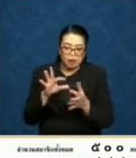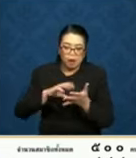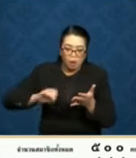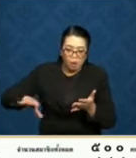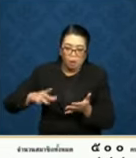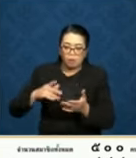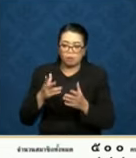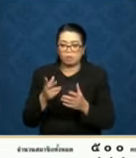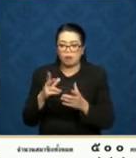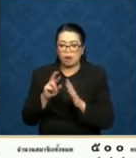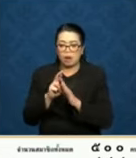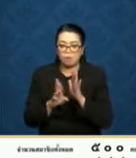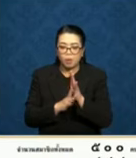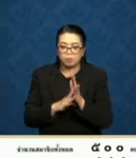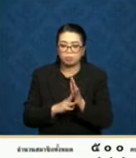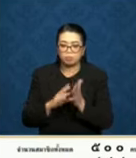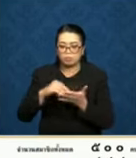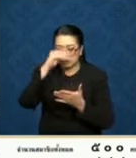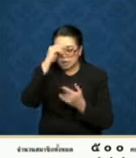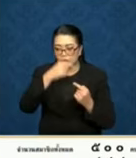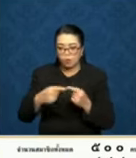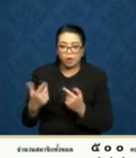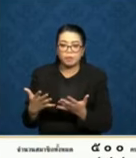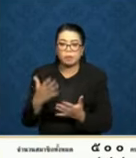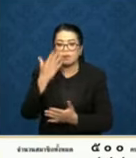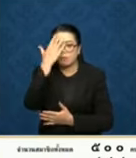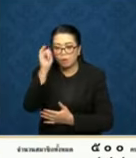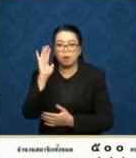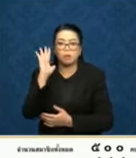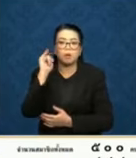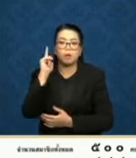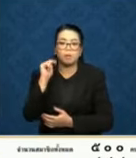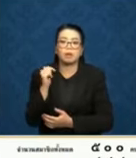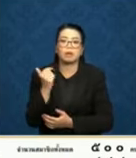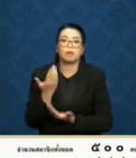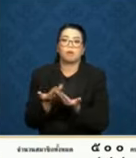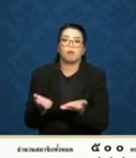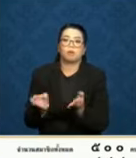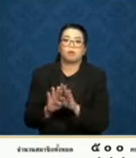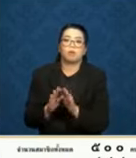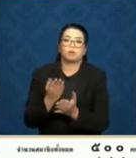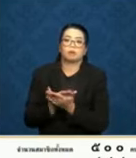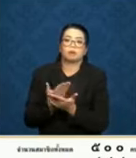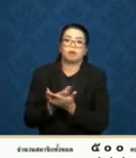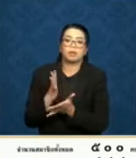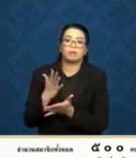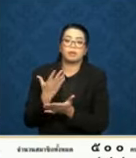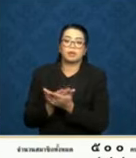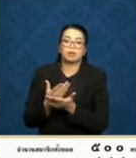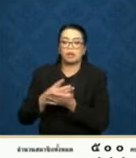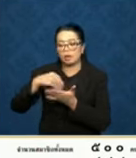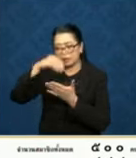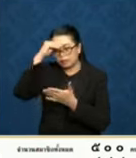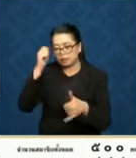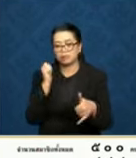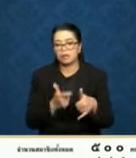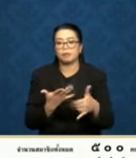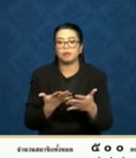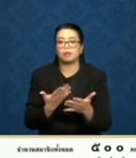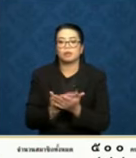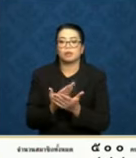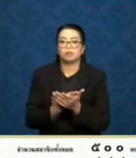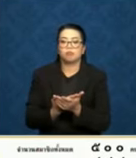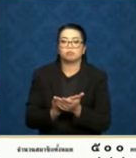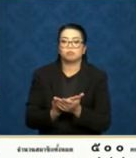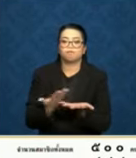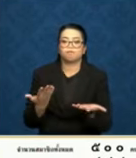จากระบบการศึกษาไมไดเรยนทงสือเพียงเพาะพ่แม่เค้า ครอบคัวเข้าไม่มเงิน ส่งลูไปเรีนดู